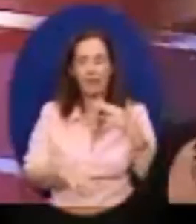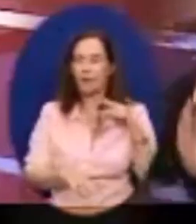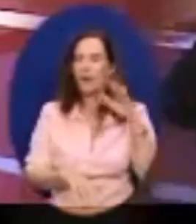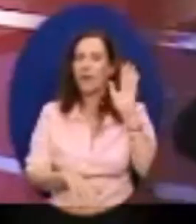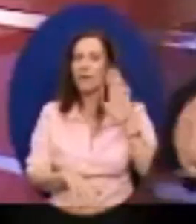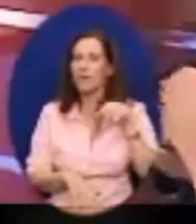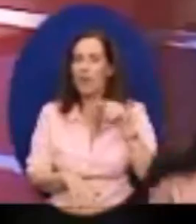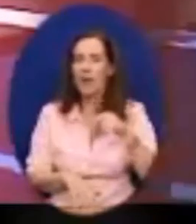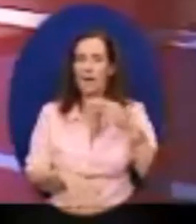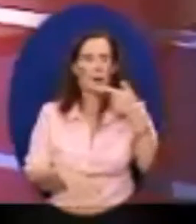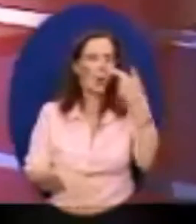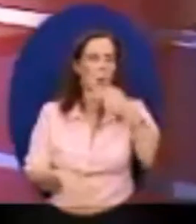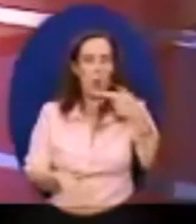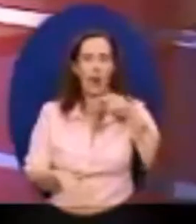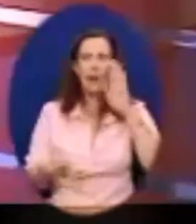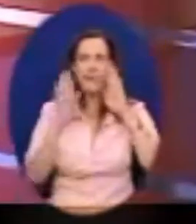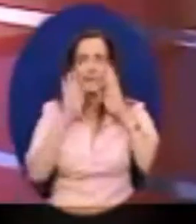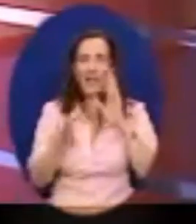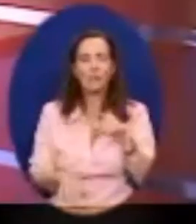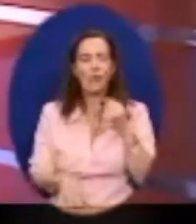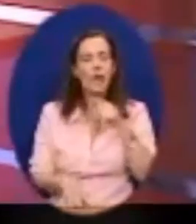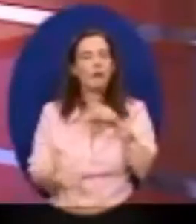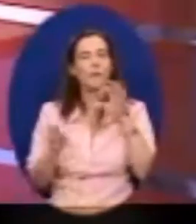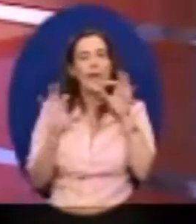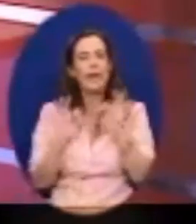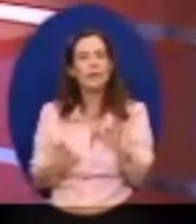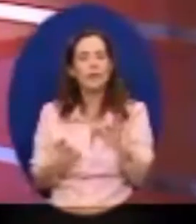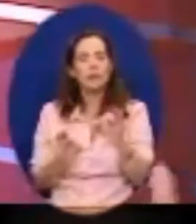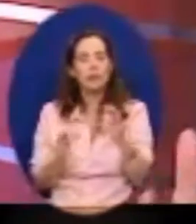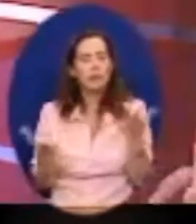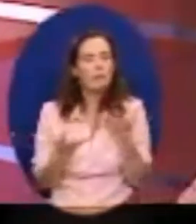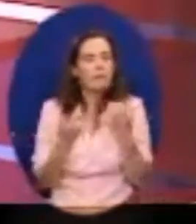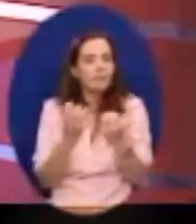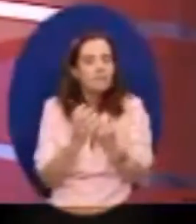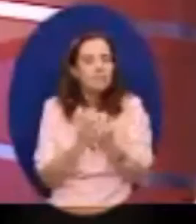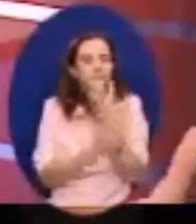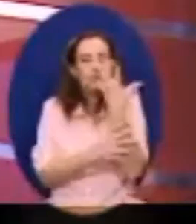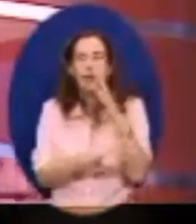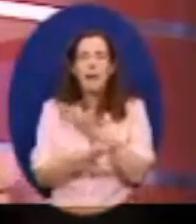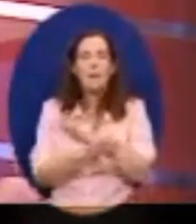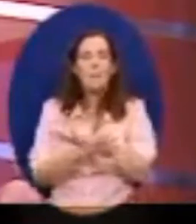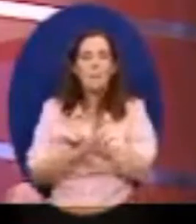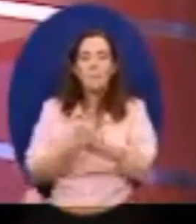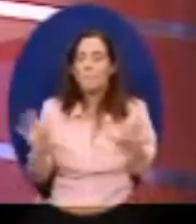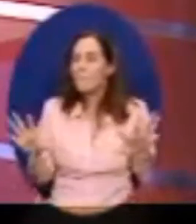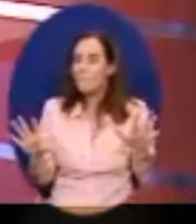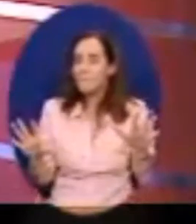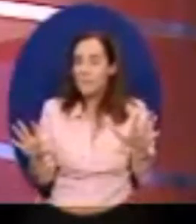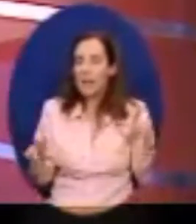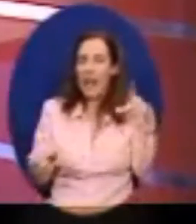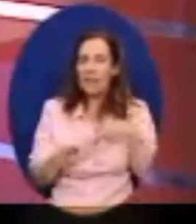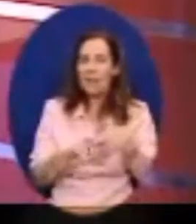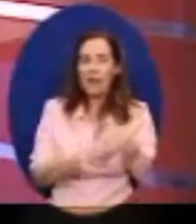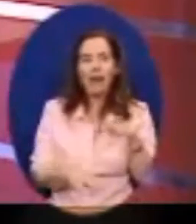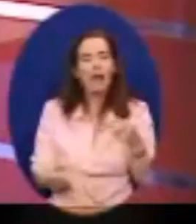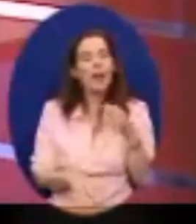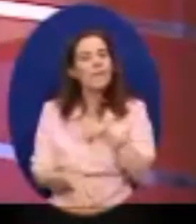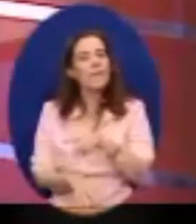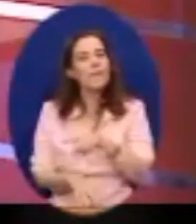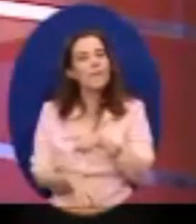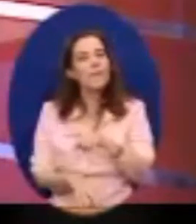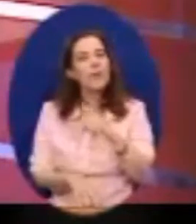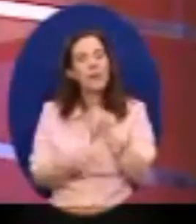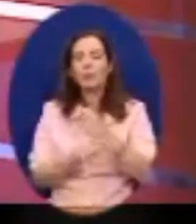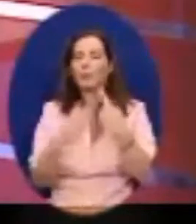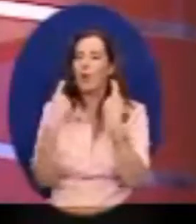וגם כמו גוגל ופייסבוק, הם בעצם צמחו בלי, ללא מפריע מצד אחד, נכון. אבל הם צמחו